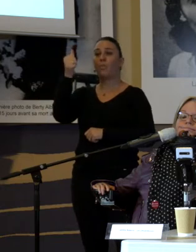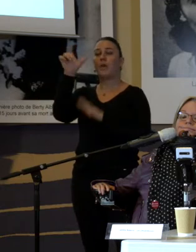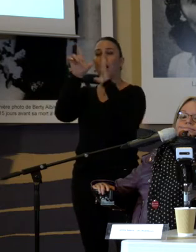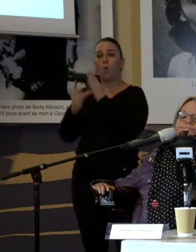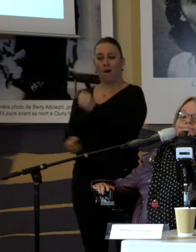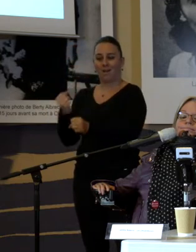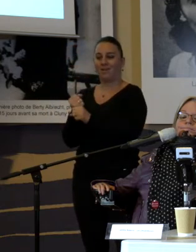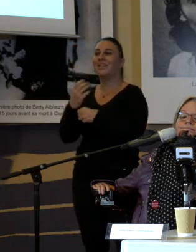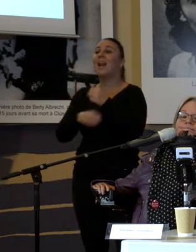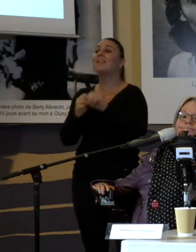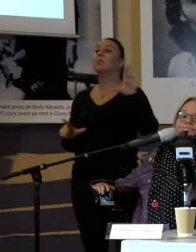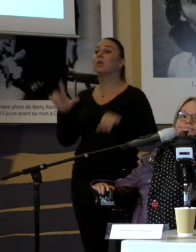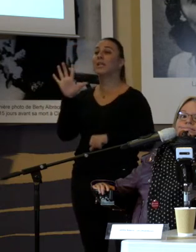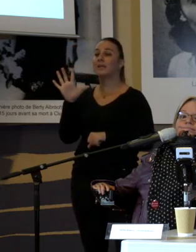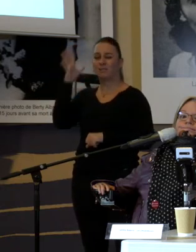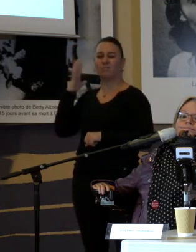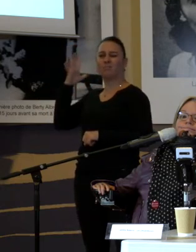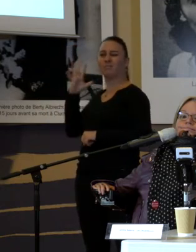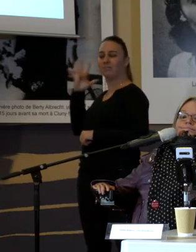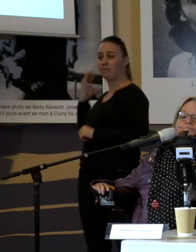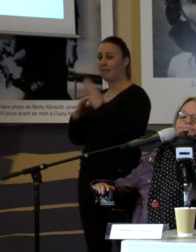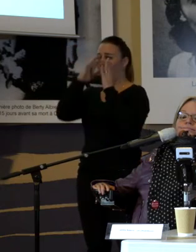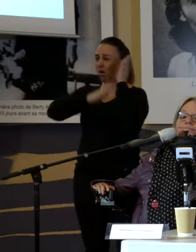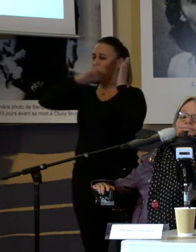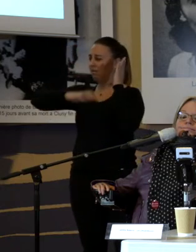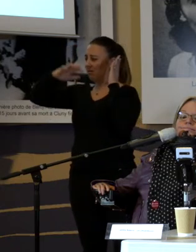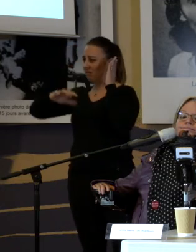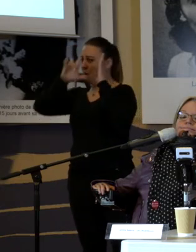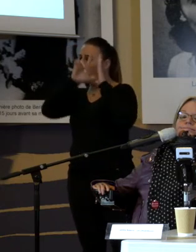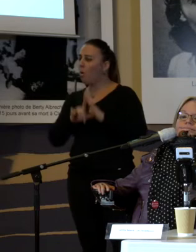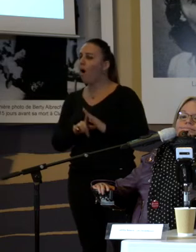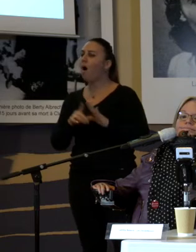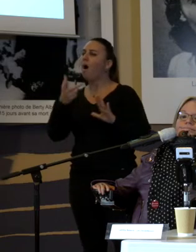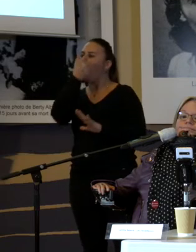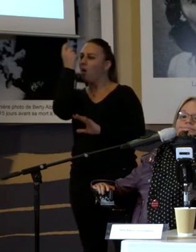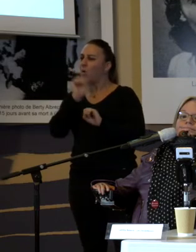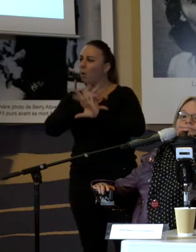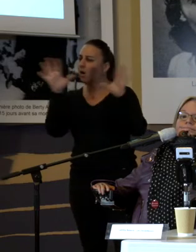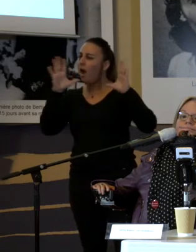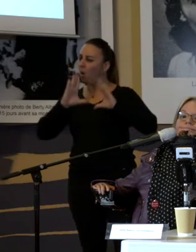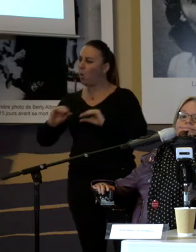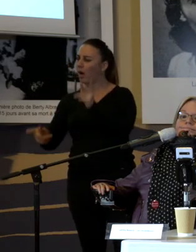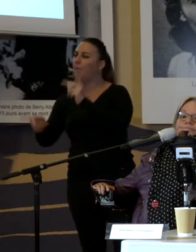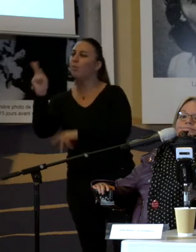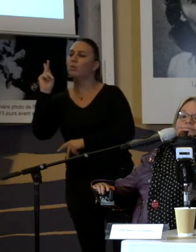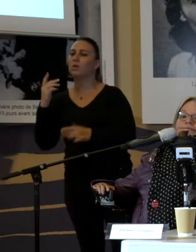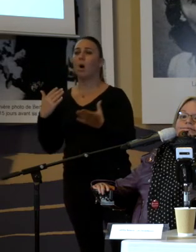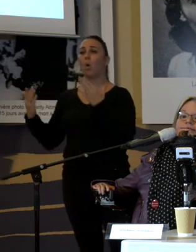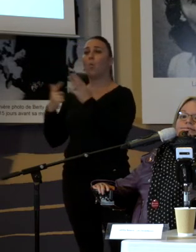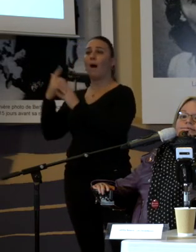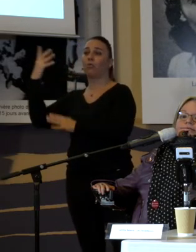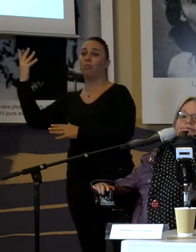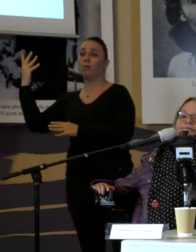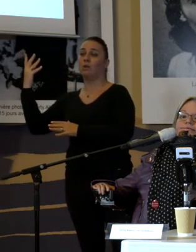loi de 1975, où il y avait déjà des textes qui, d'ailleurs, étaient beaucoup plus lisibles, beaucoup plus applicables que ce qu'a fait la loi de